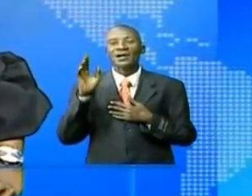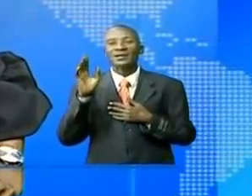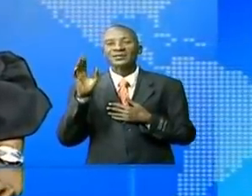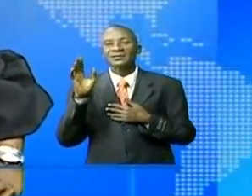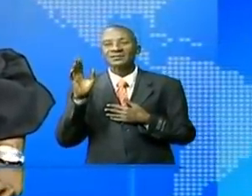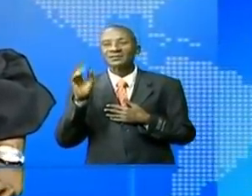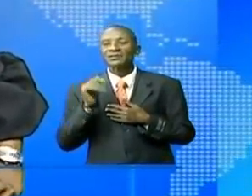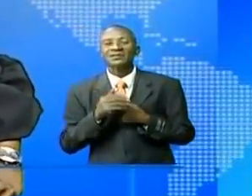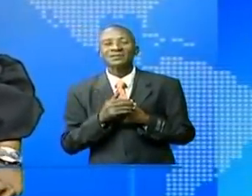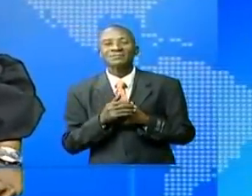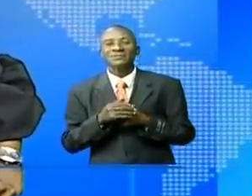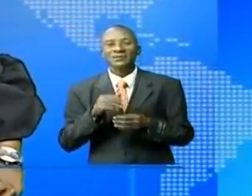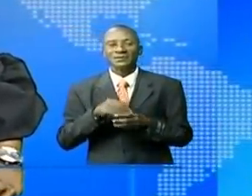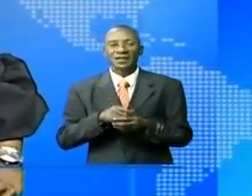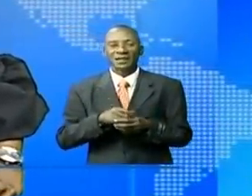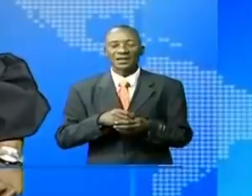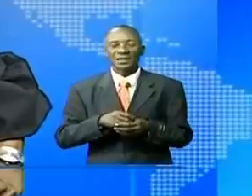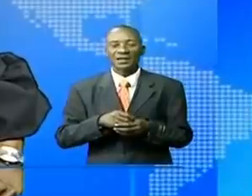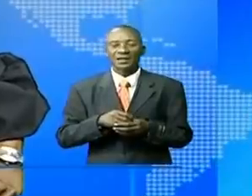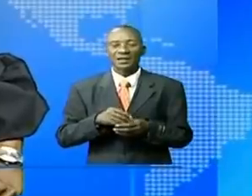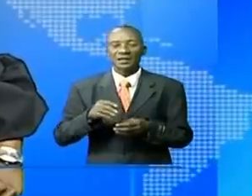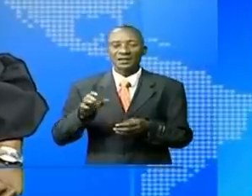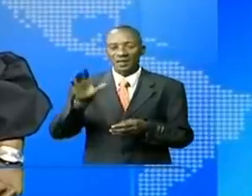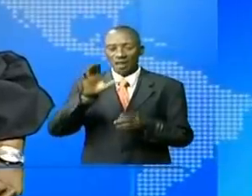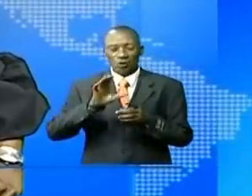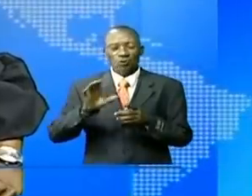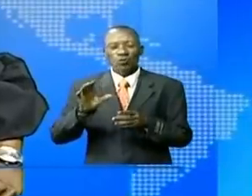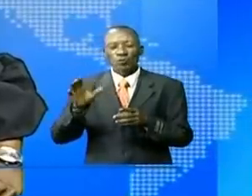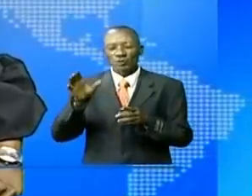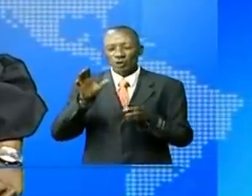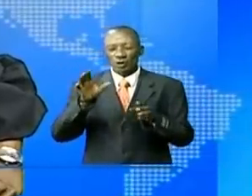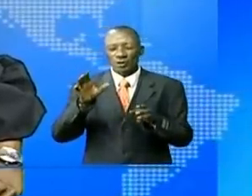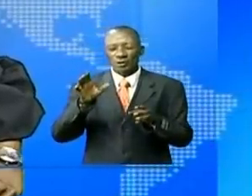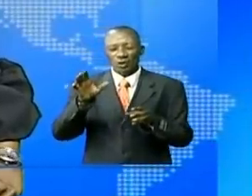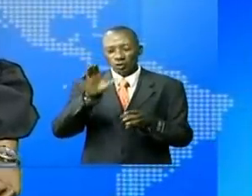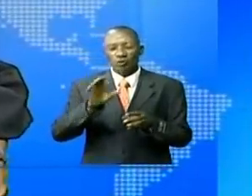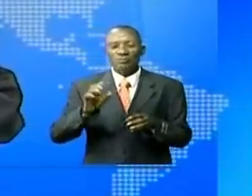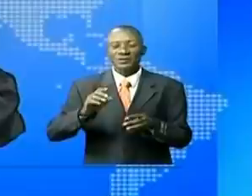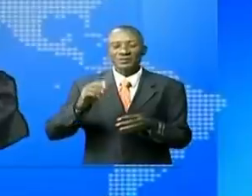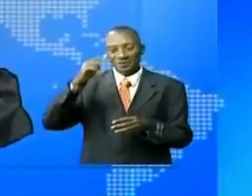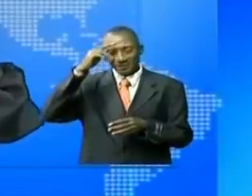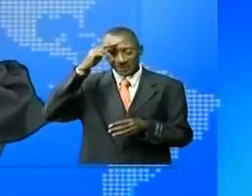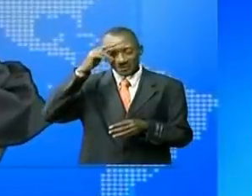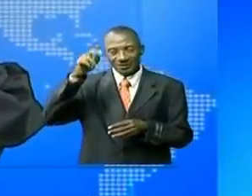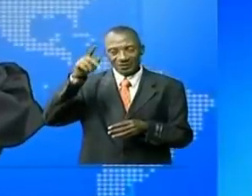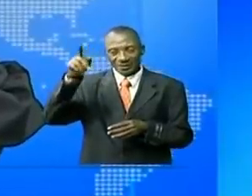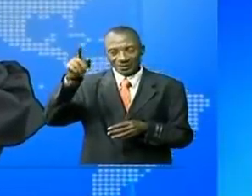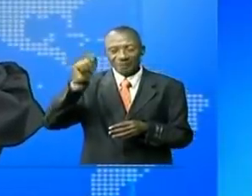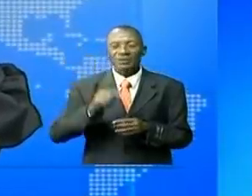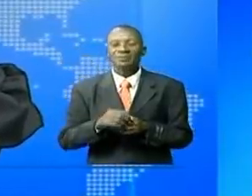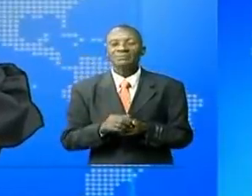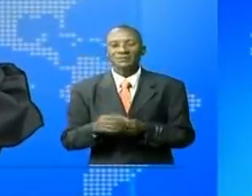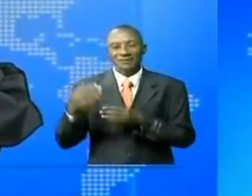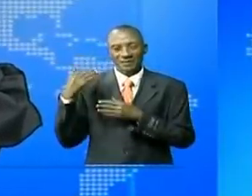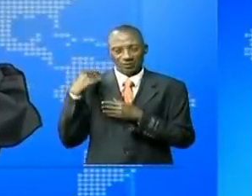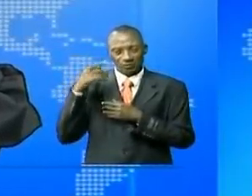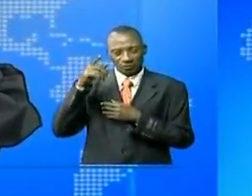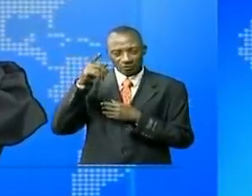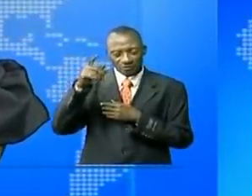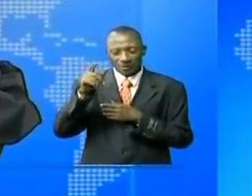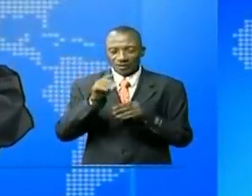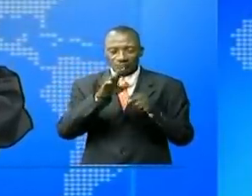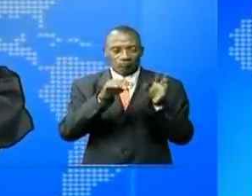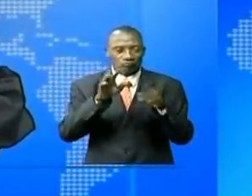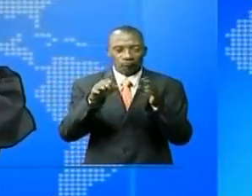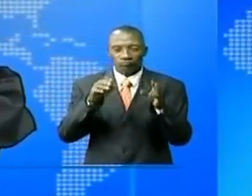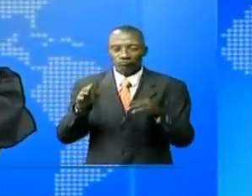dans la commune de Ngaliema, l'autorité communale a réuni les responsables locaux de la police nationale et de renseignement pour